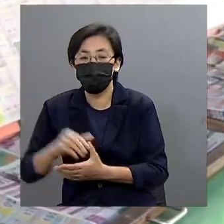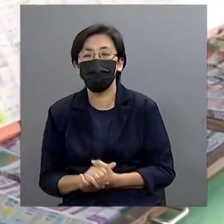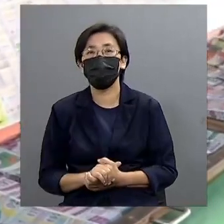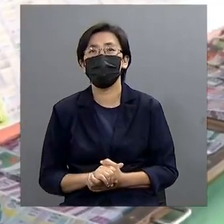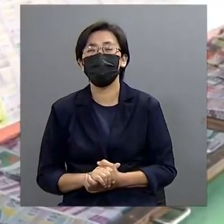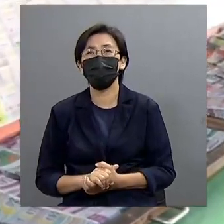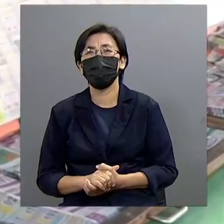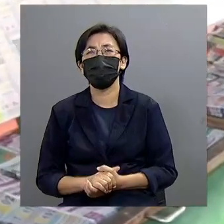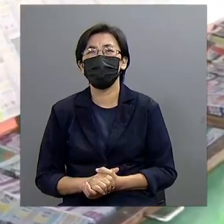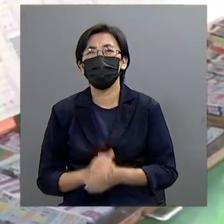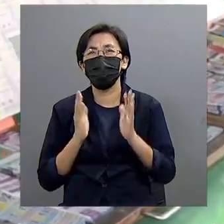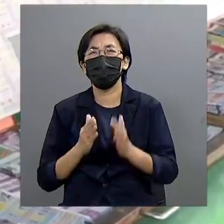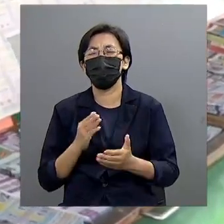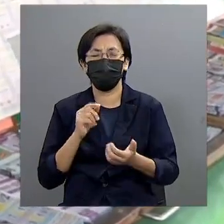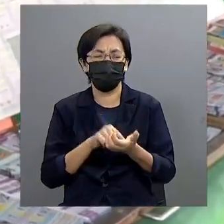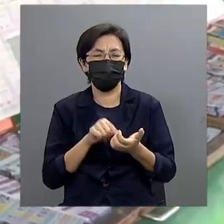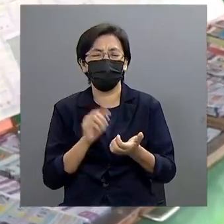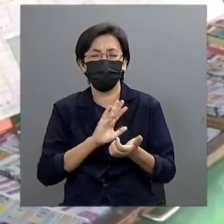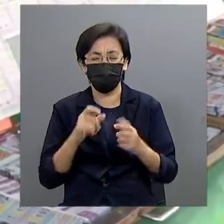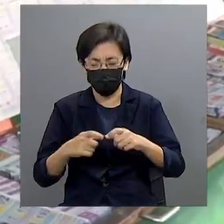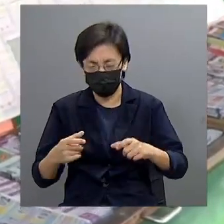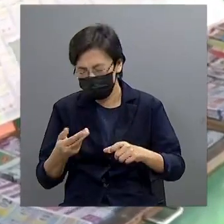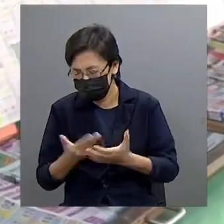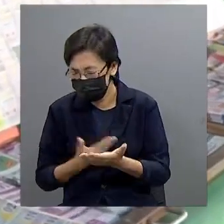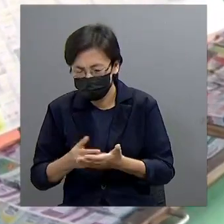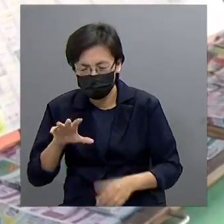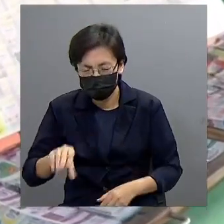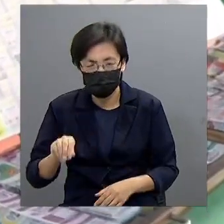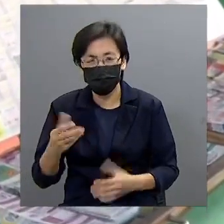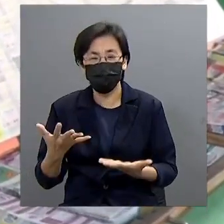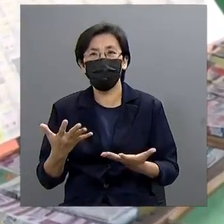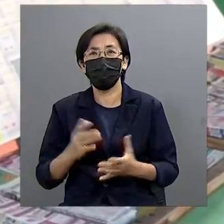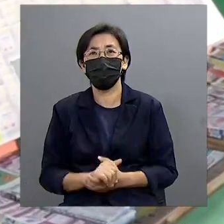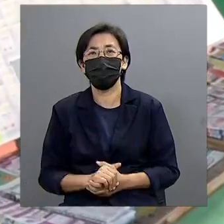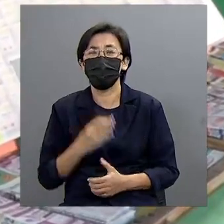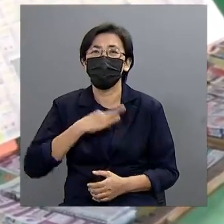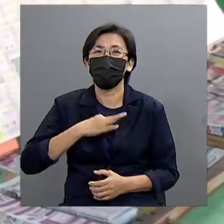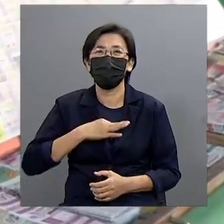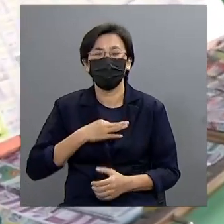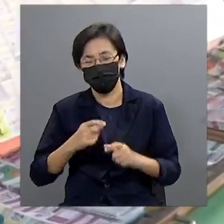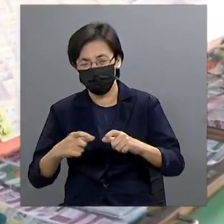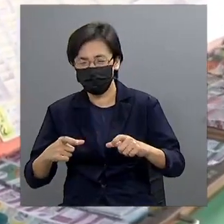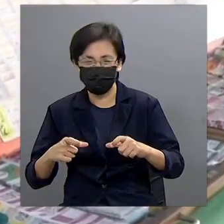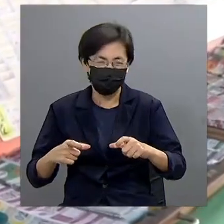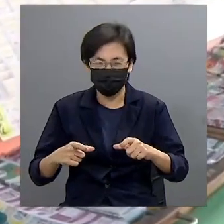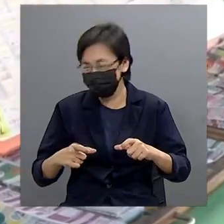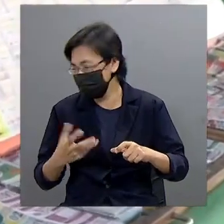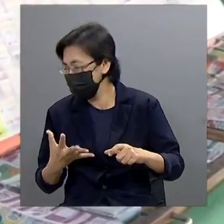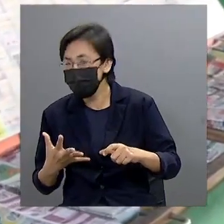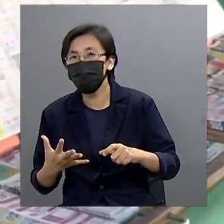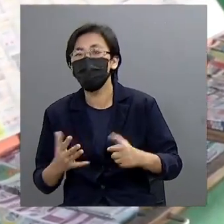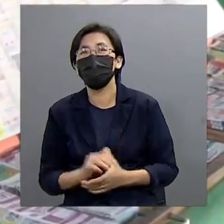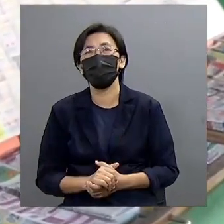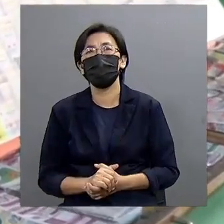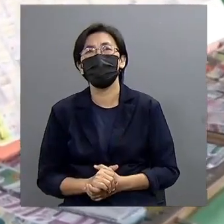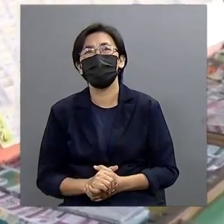ออนไลน์มันไม่ได้จับลอตเตอรี่ไม่ได้จับลอตเตอรี่ไว้กับตัวบางคนเขาก็ว่าเขาก็แอนตี้ว่าเออ